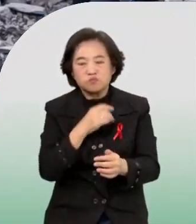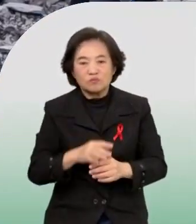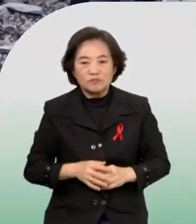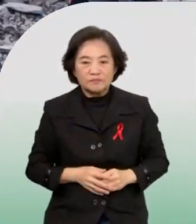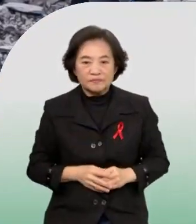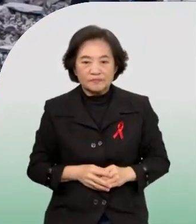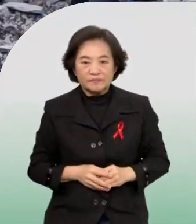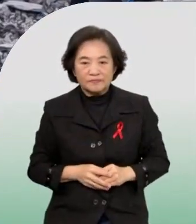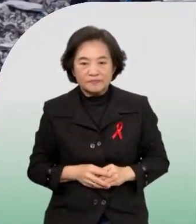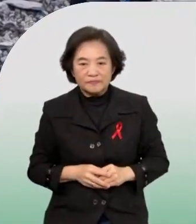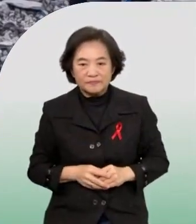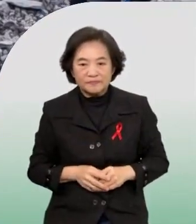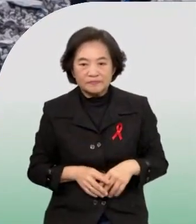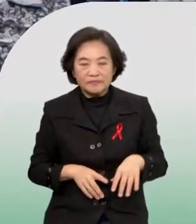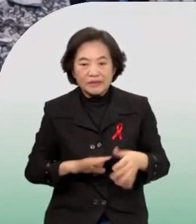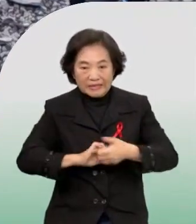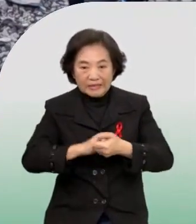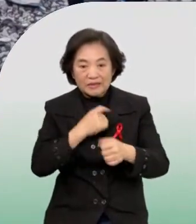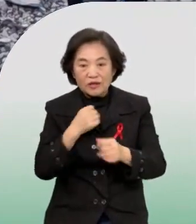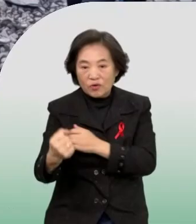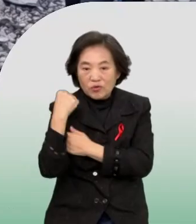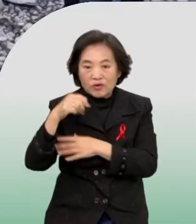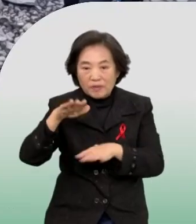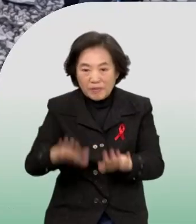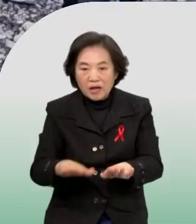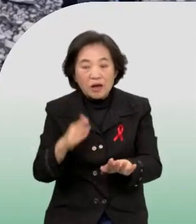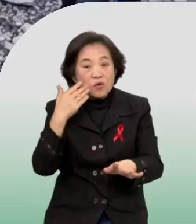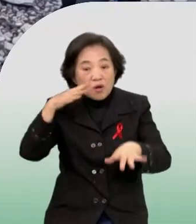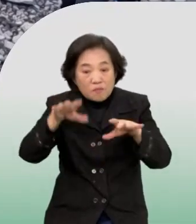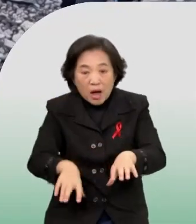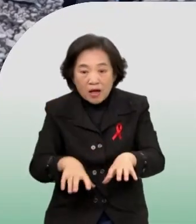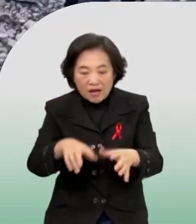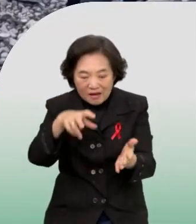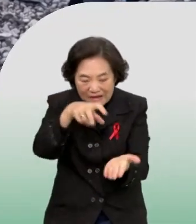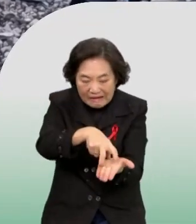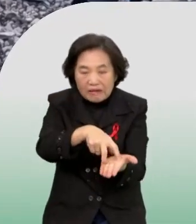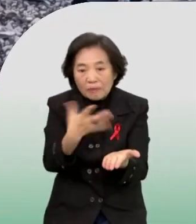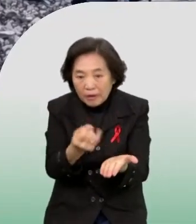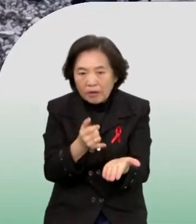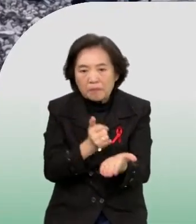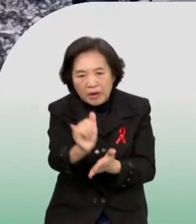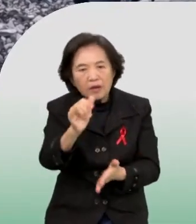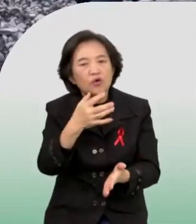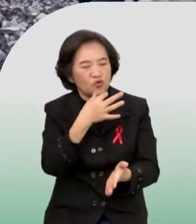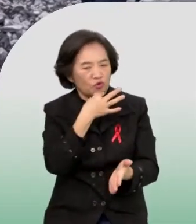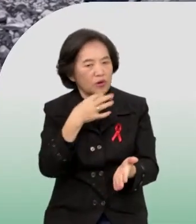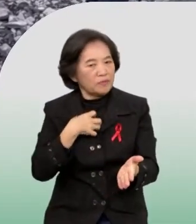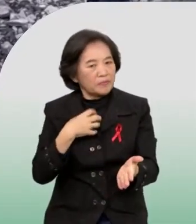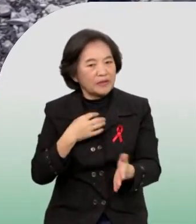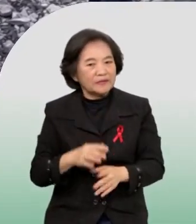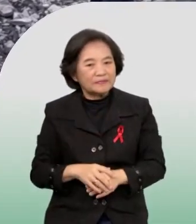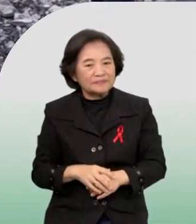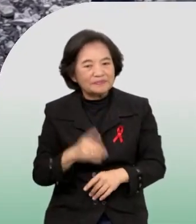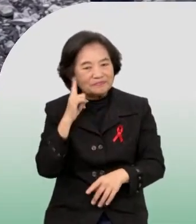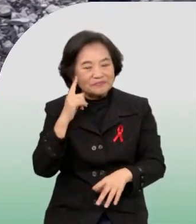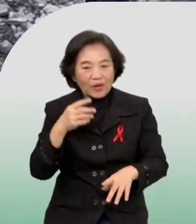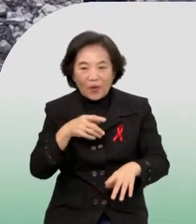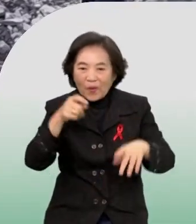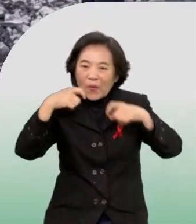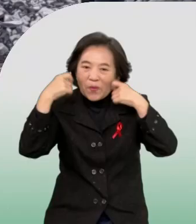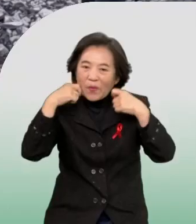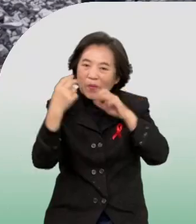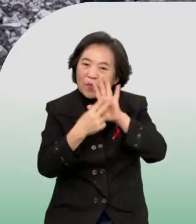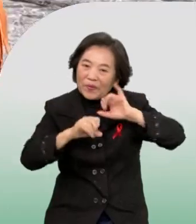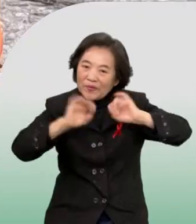If you don't stop hard, what happen? You're gonna slip and you fall. You go straight to the water and you swim. 神奇发拍界做上面做